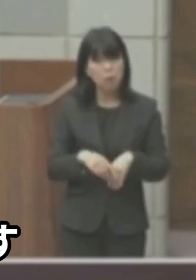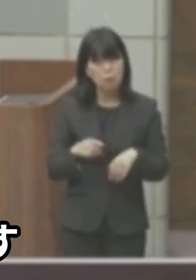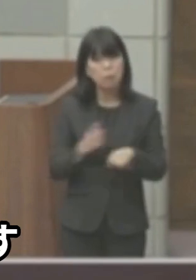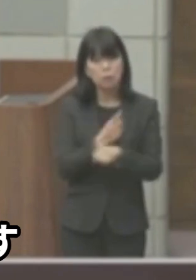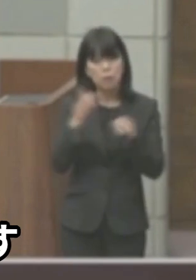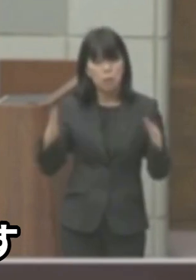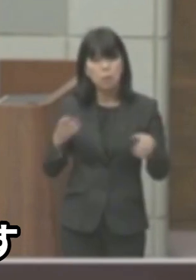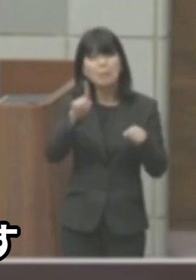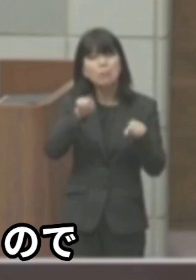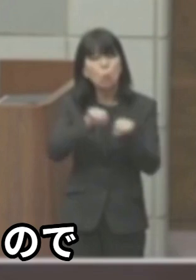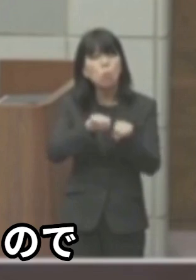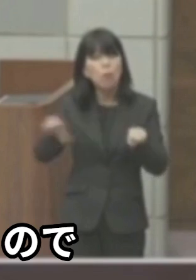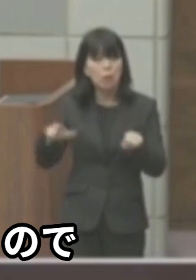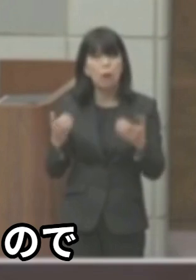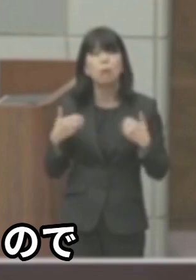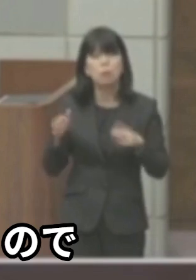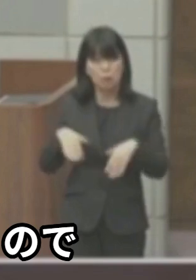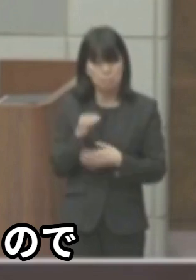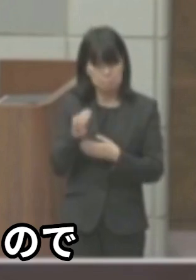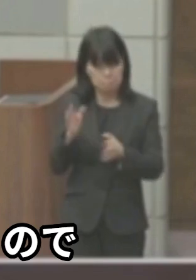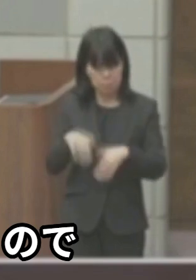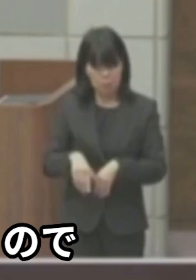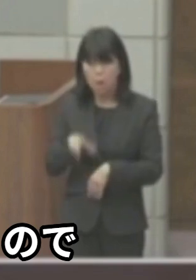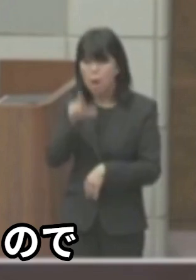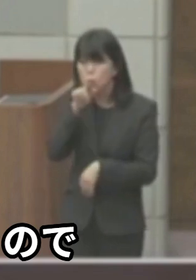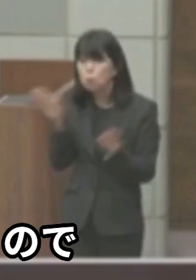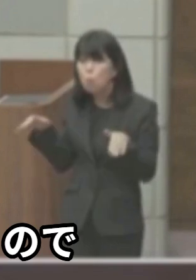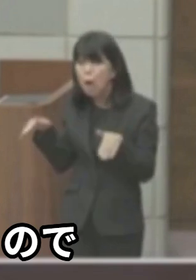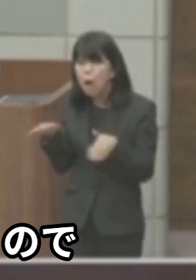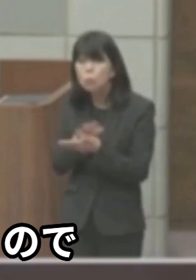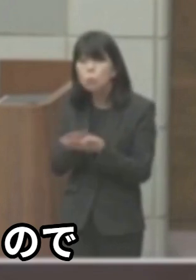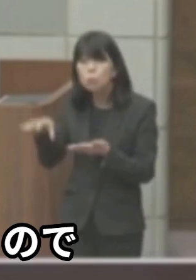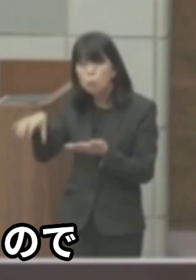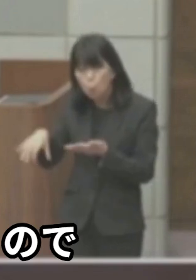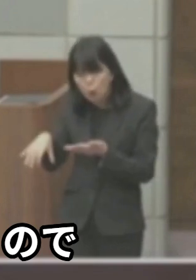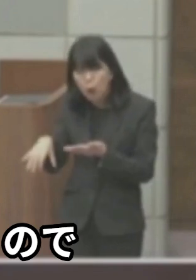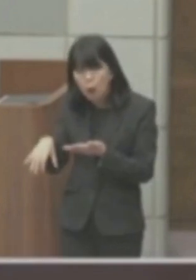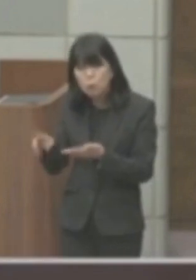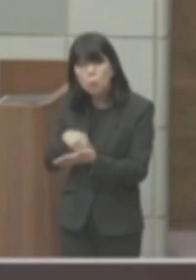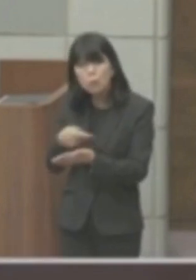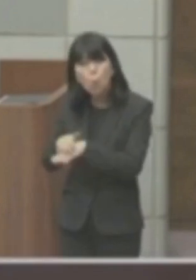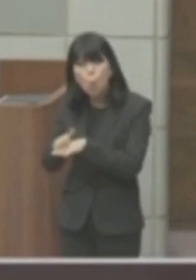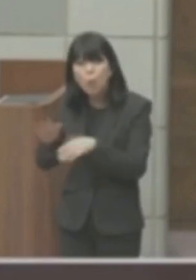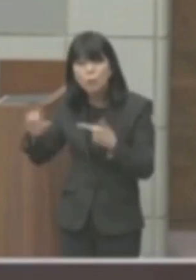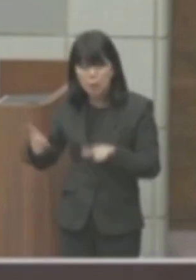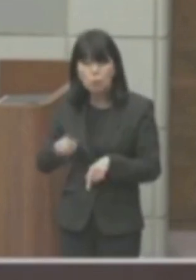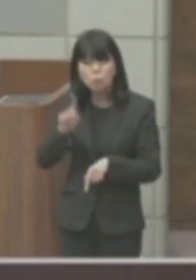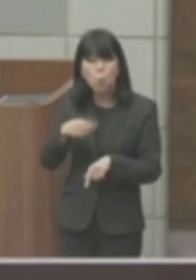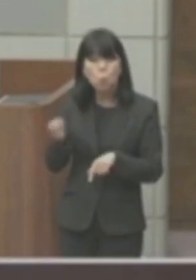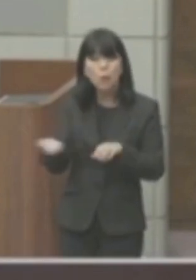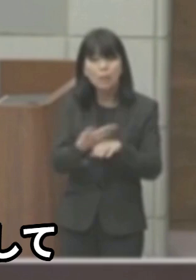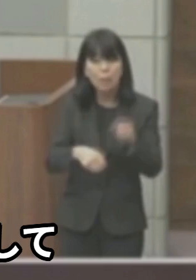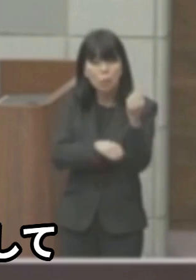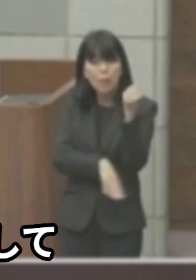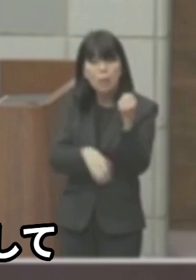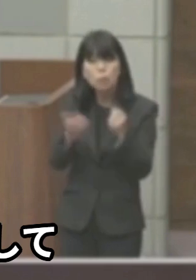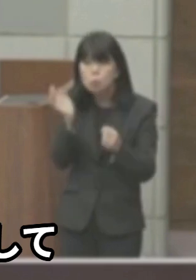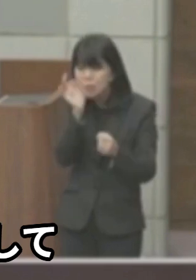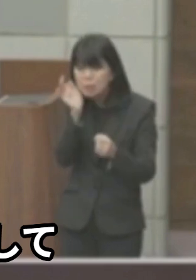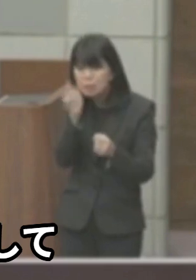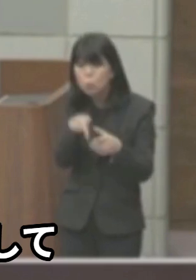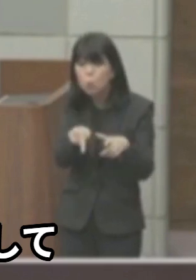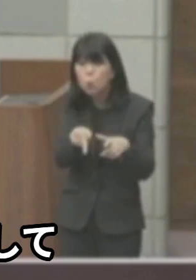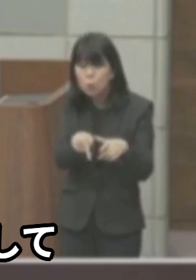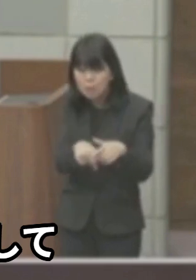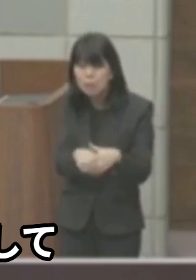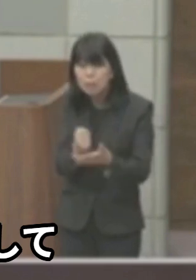円かかってます。それと鳥羽浄水場の方は処理方式が違うので、野池原水のところに活性炭を振り込む